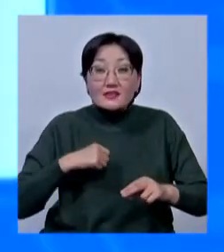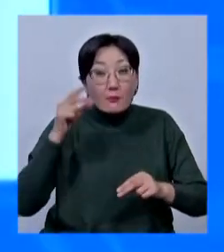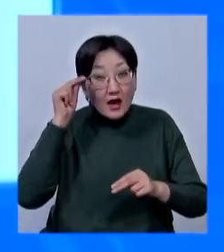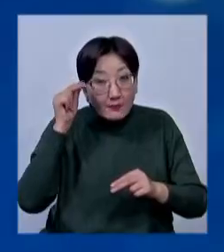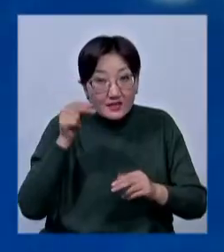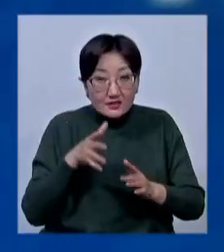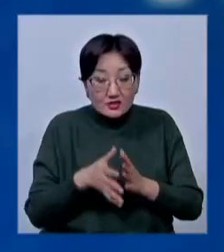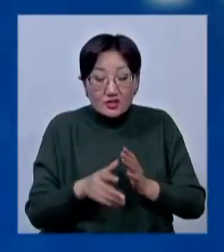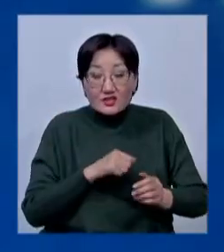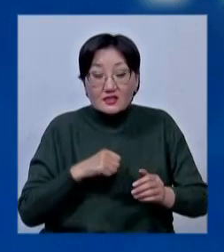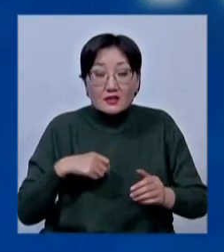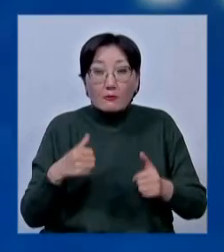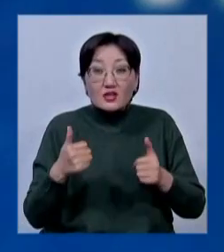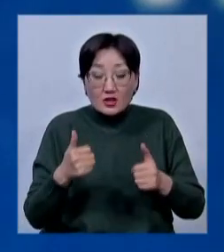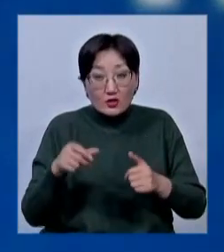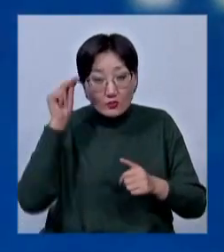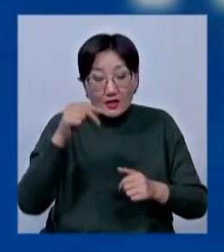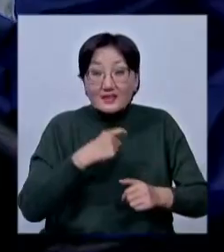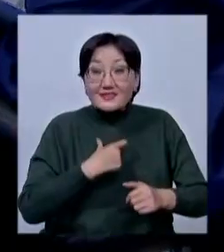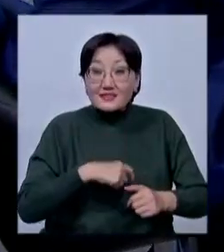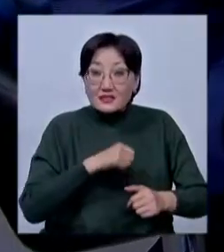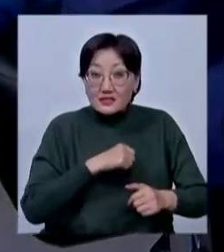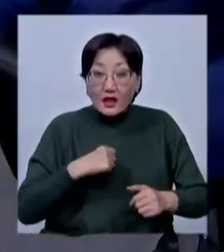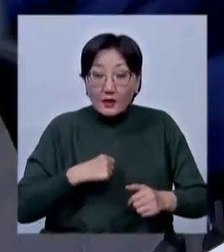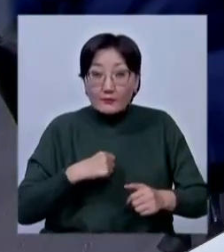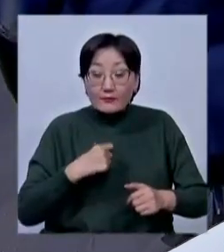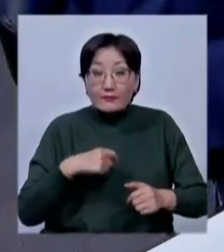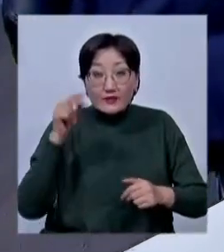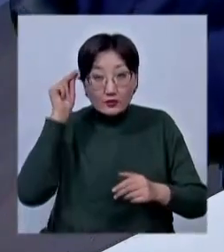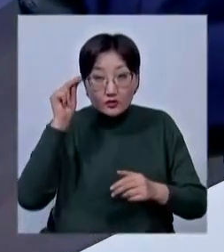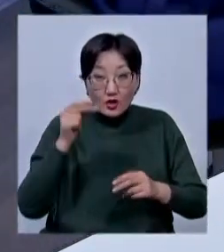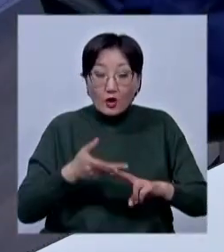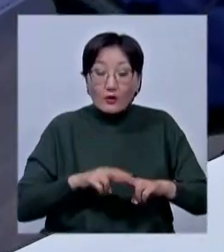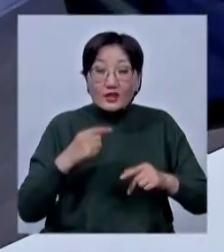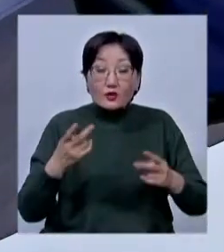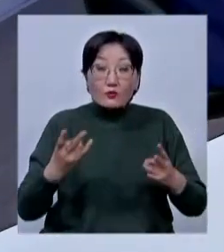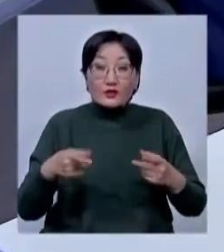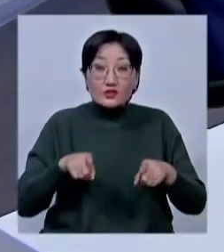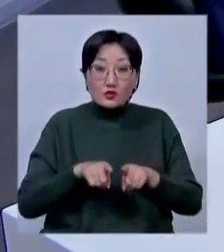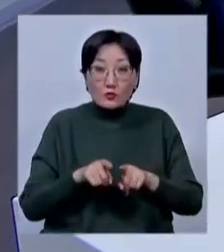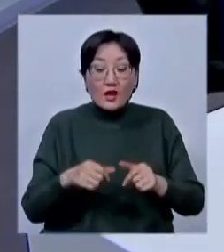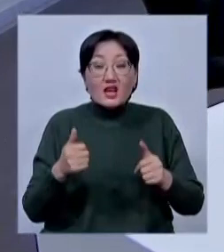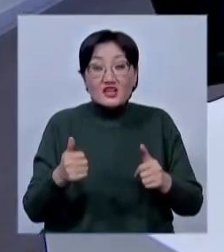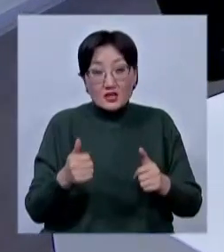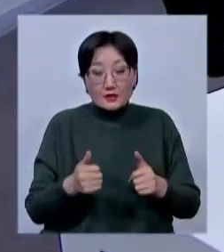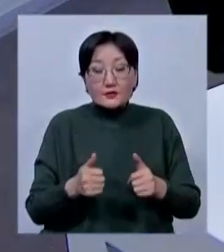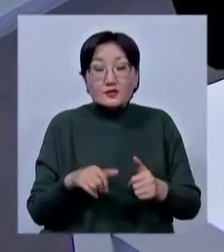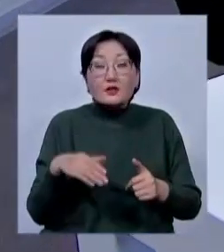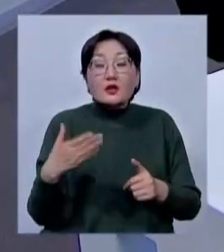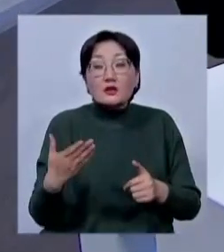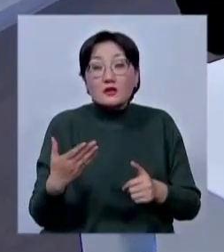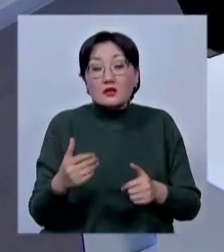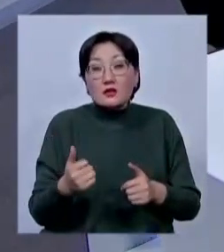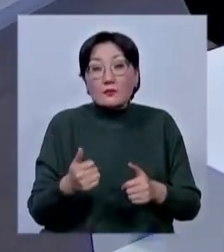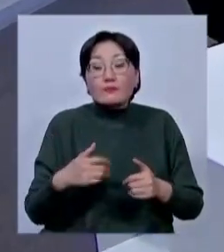демекші, ең жақсы білім ол өздігінен алған білім. Бұл жағында айтып кету керек, осындай жақсы жағын